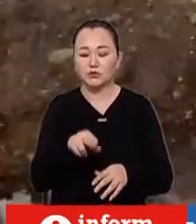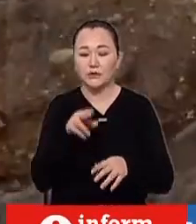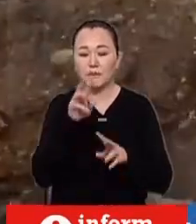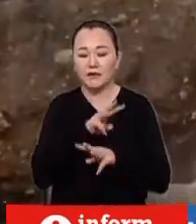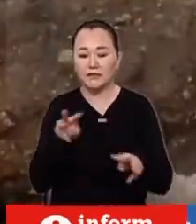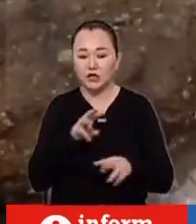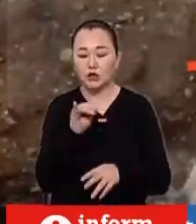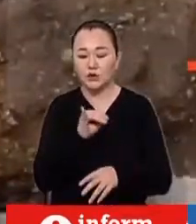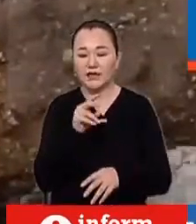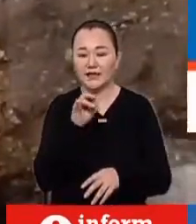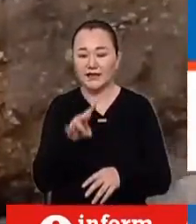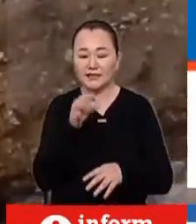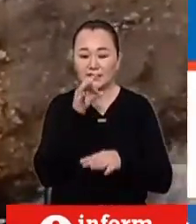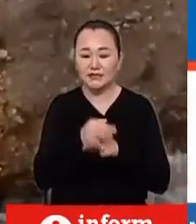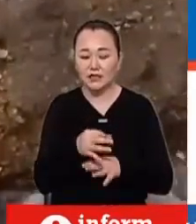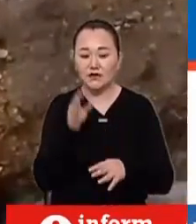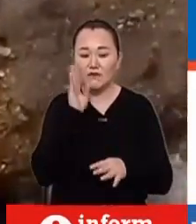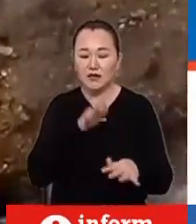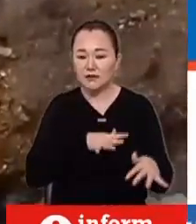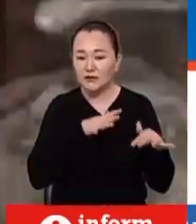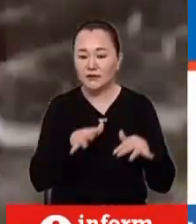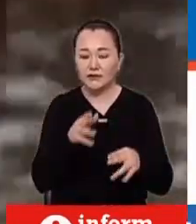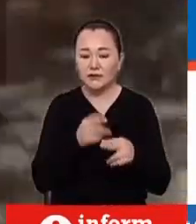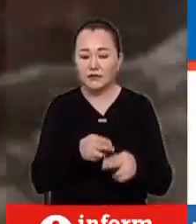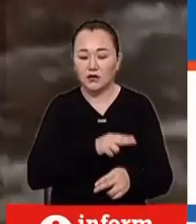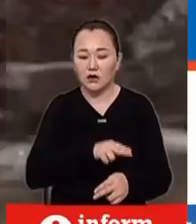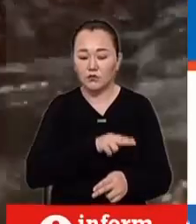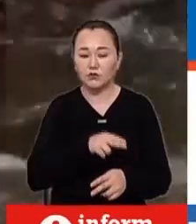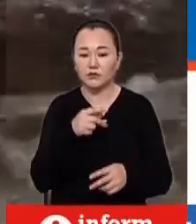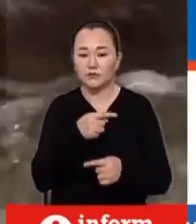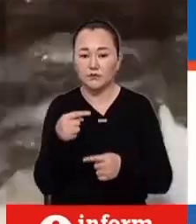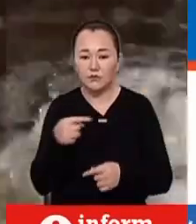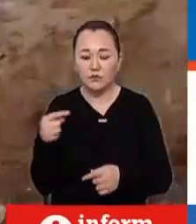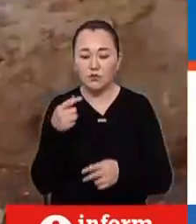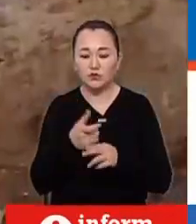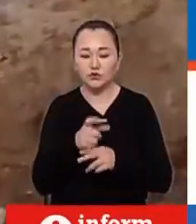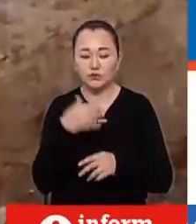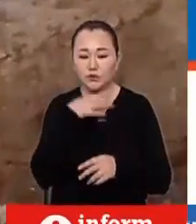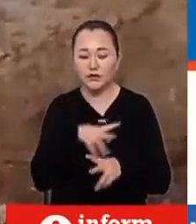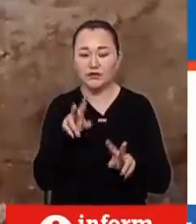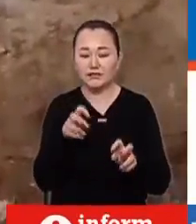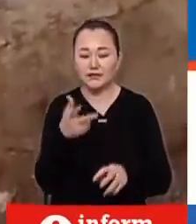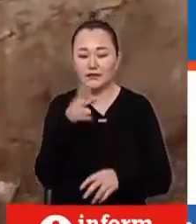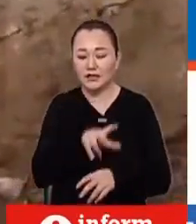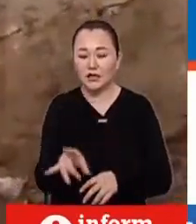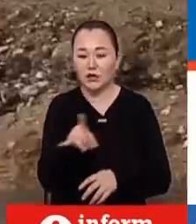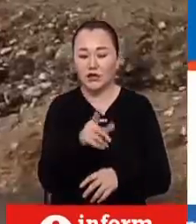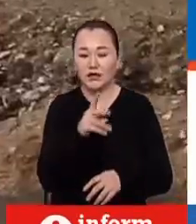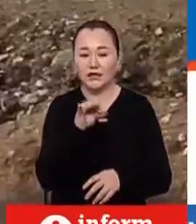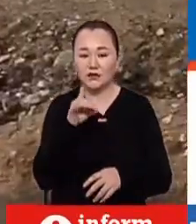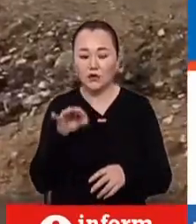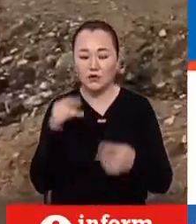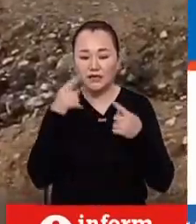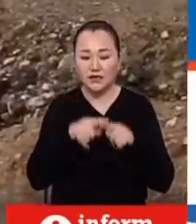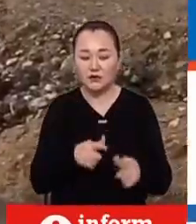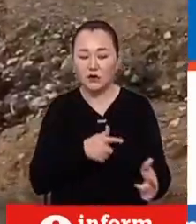министрі Юрий Ильиннің сөзінше, елде тасқынның алдын алу жұмыстарында кемшін тұстар көп. Мәселен, аталған үш аймақтағы гидротехникалық